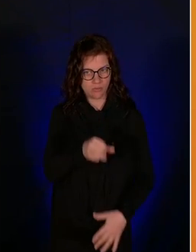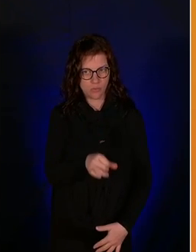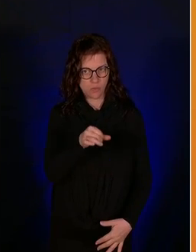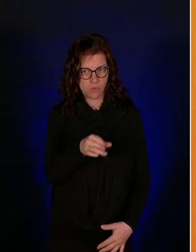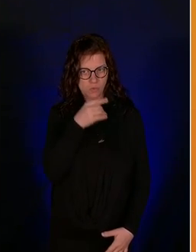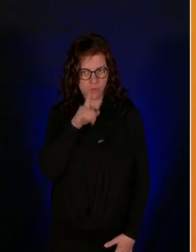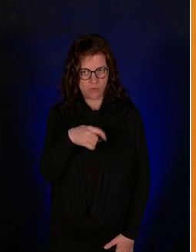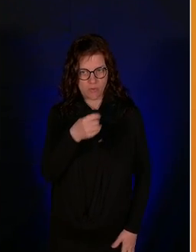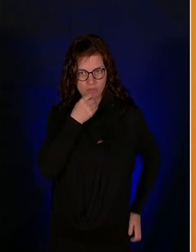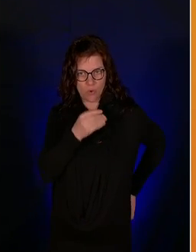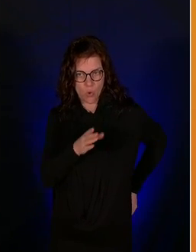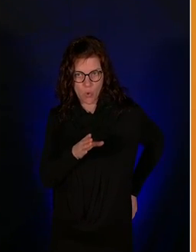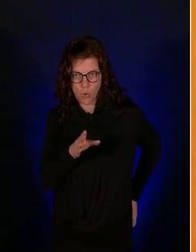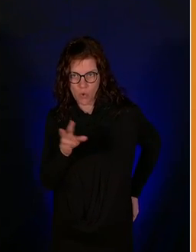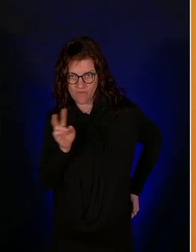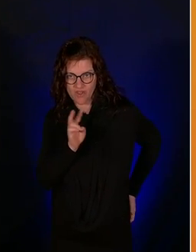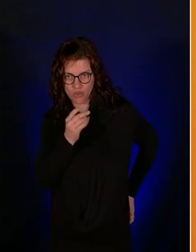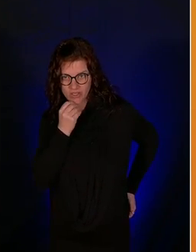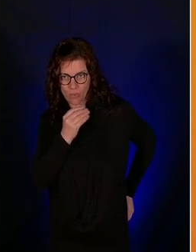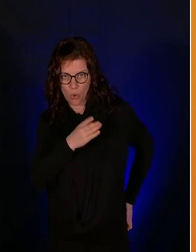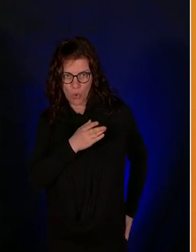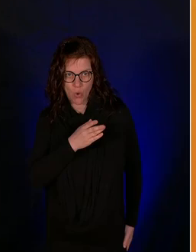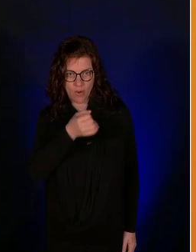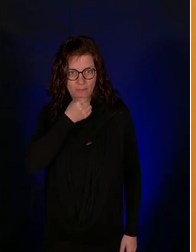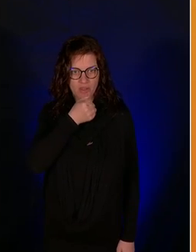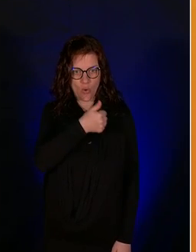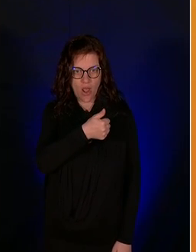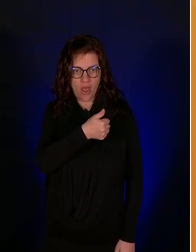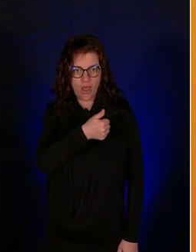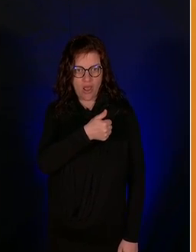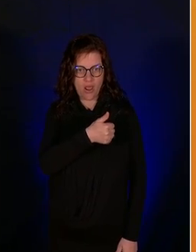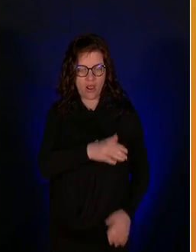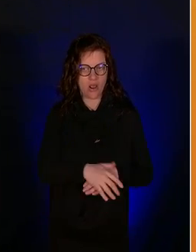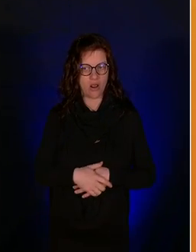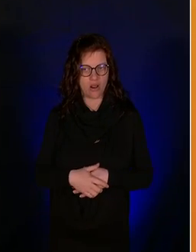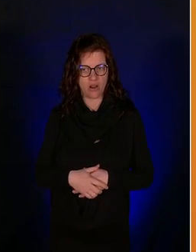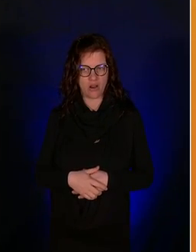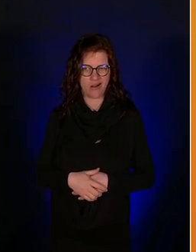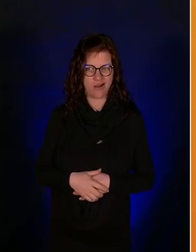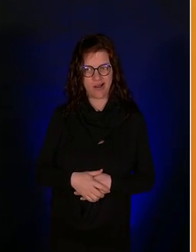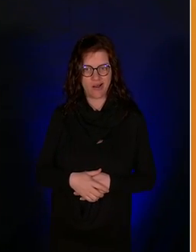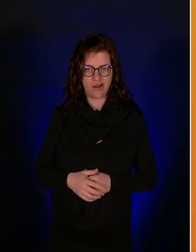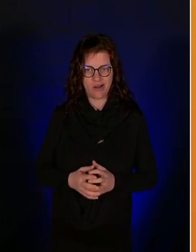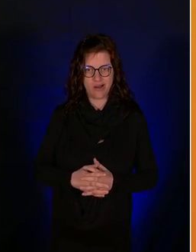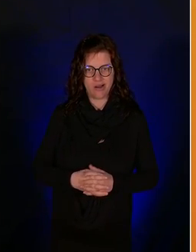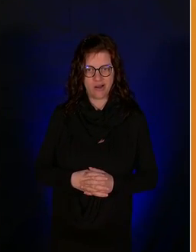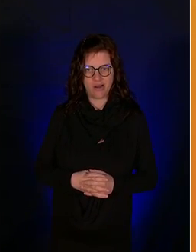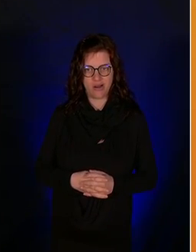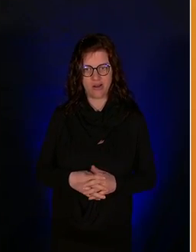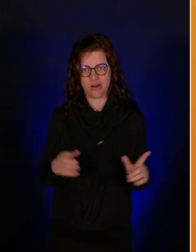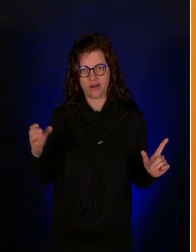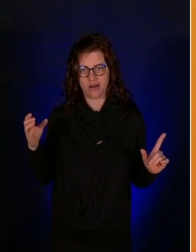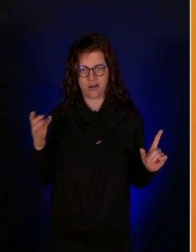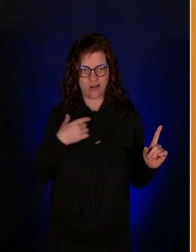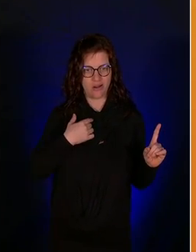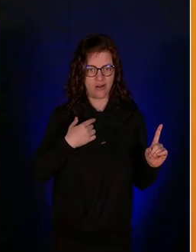c'est bon. Est-ce que Véronique est au micro 1 ? Oui, je suis pas camarade. Est-ce que Christophe... Je suis, mais